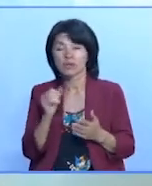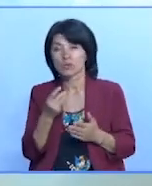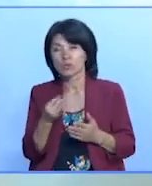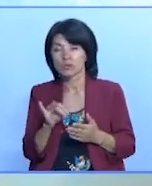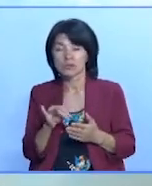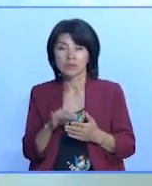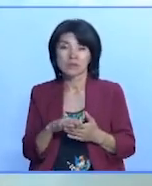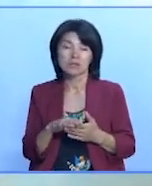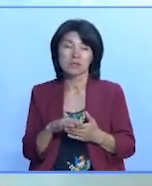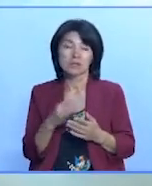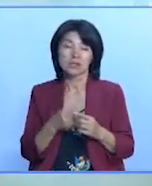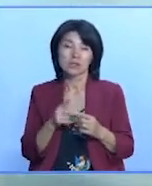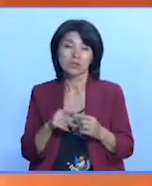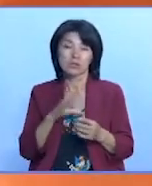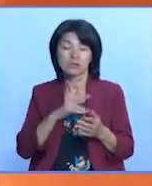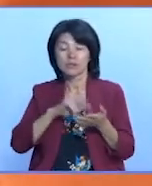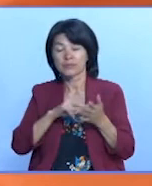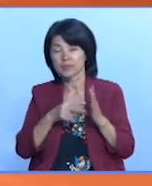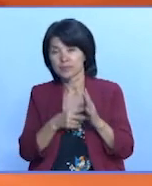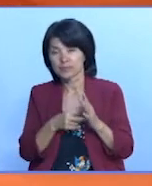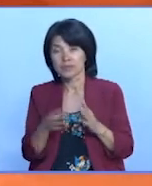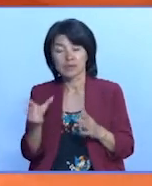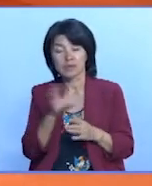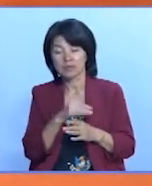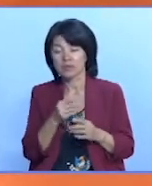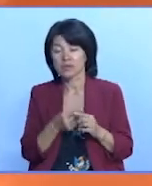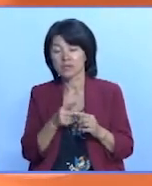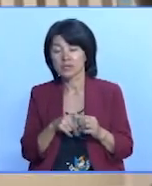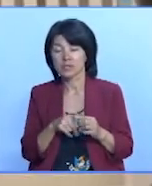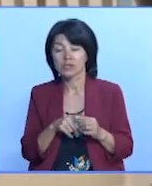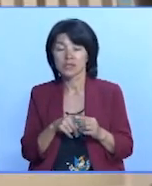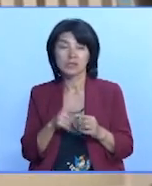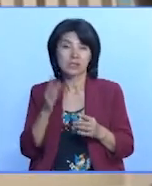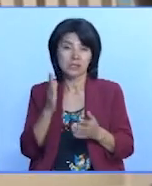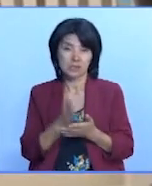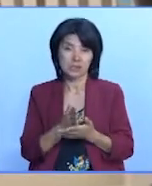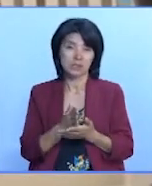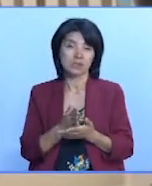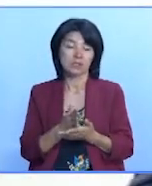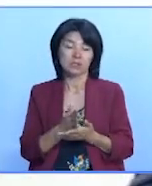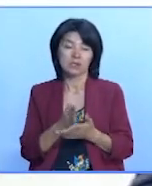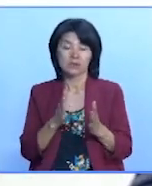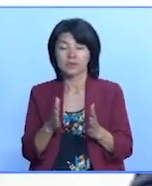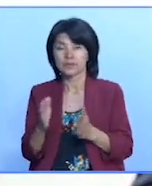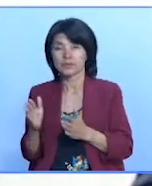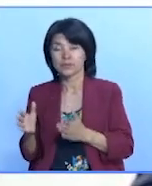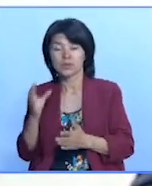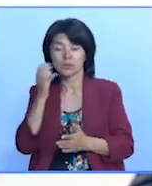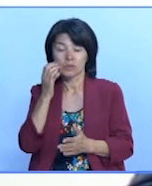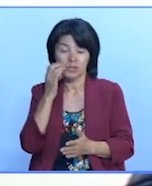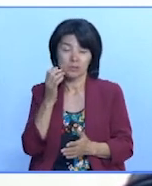лиц, которые идут на плановую госпитализацию, у всех госпитализированных в экстренном порядке в стационары, у беременных